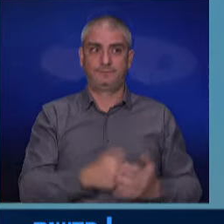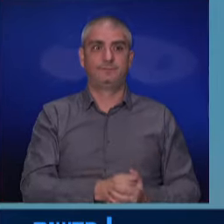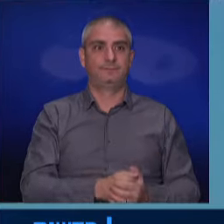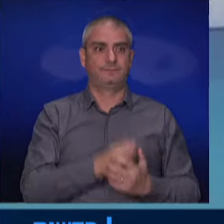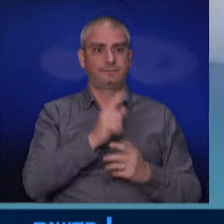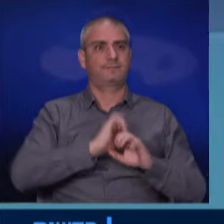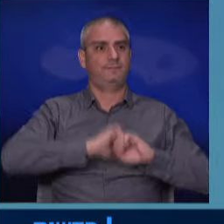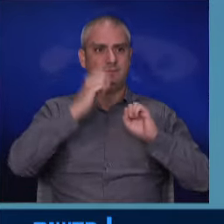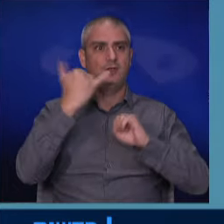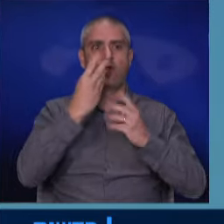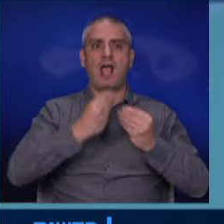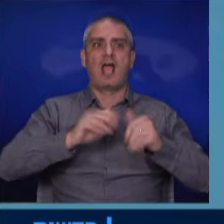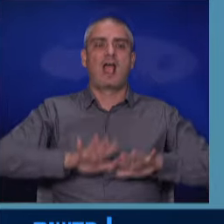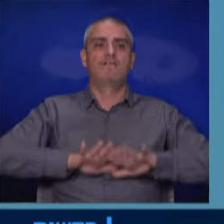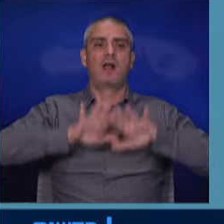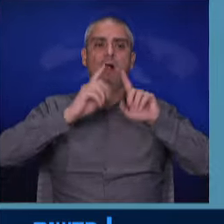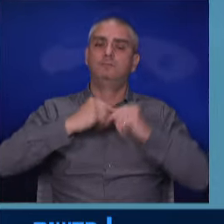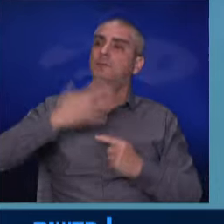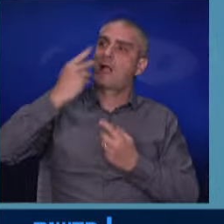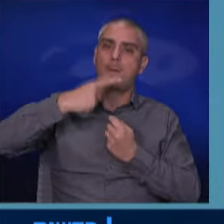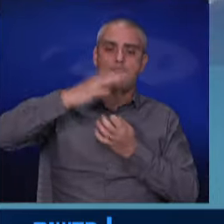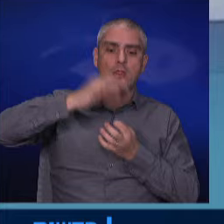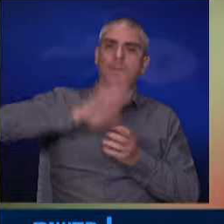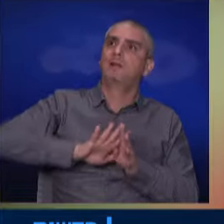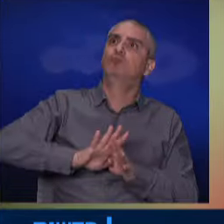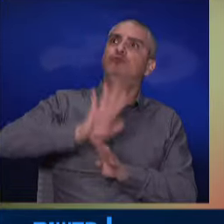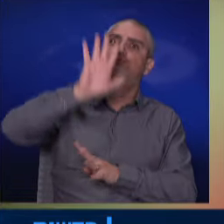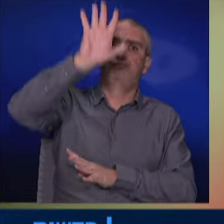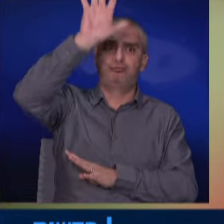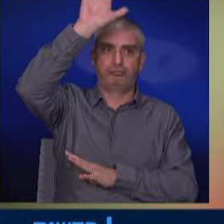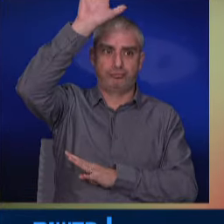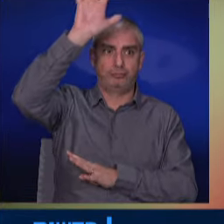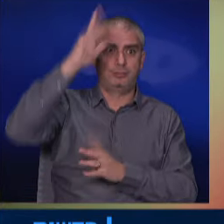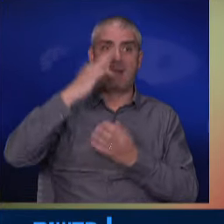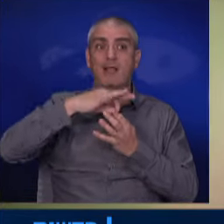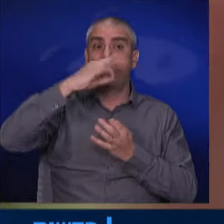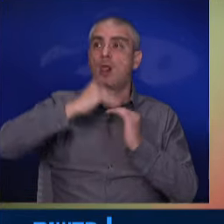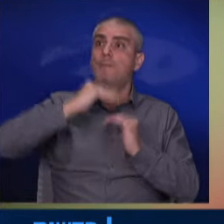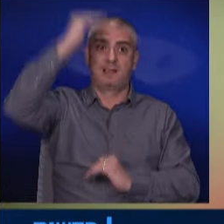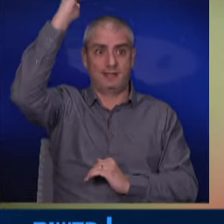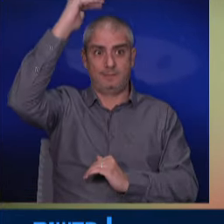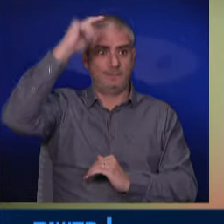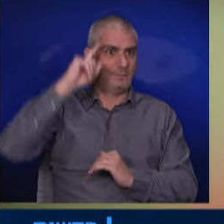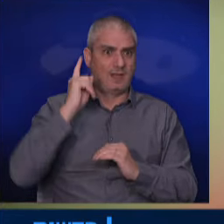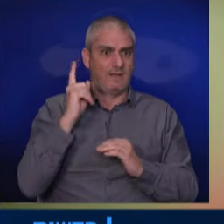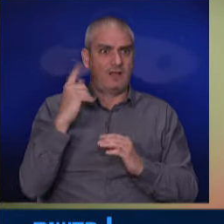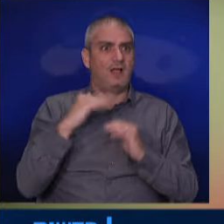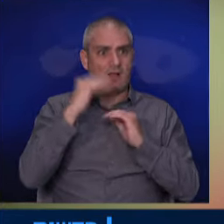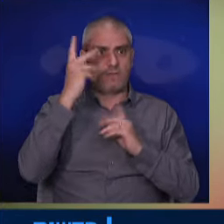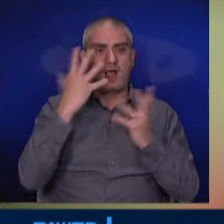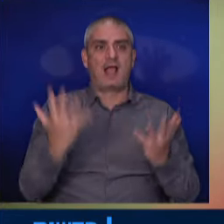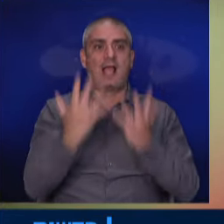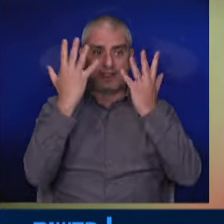that explosion usually rises to a few hundreds of meters to a few kilometers above surface, but not nearly as high as the steam